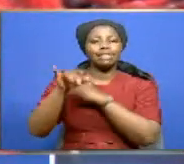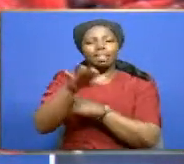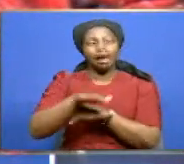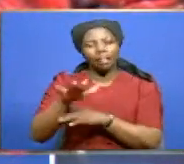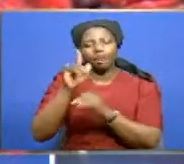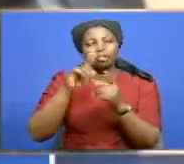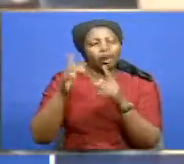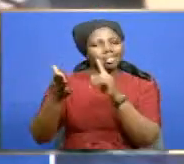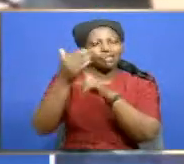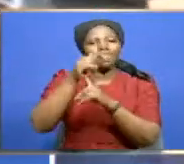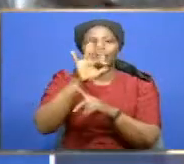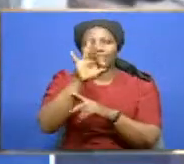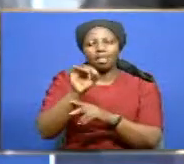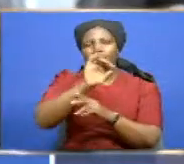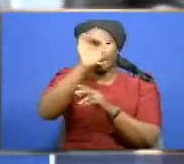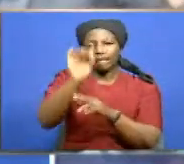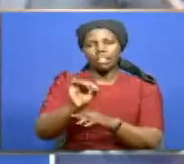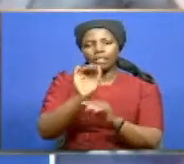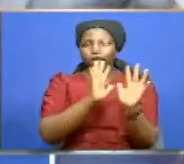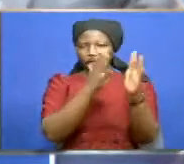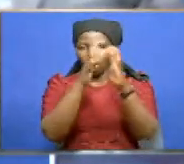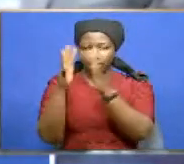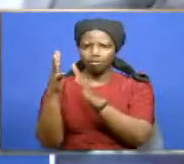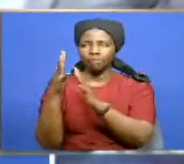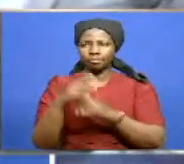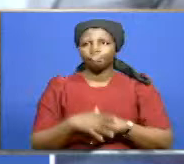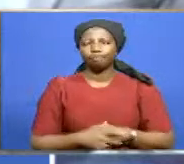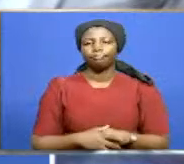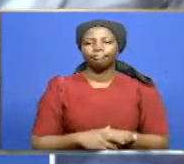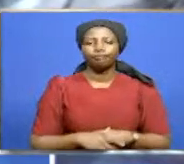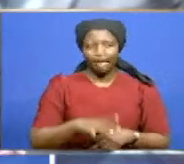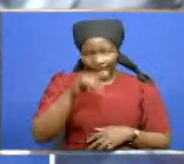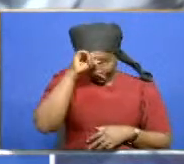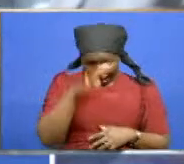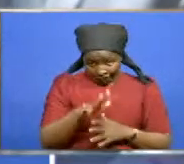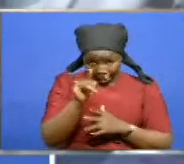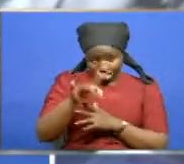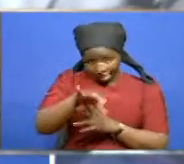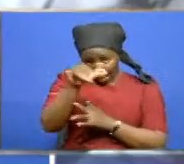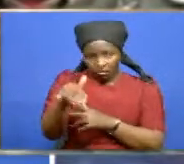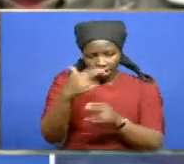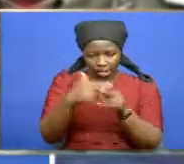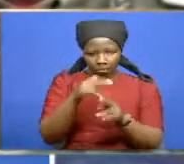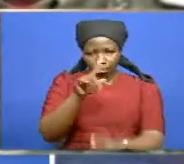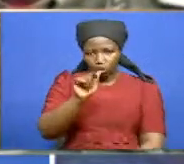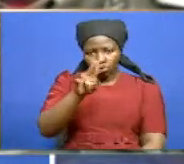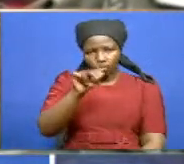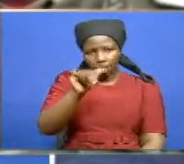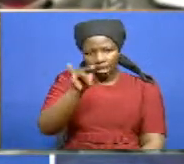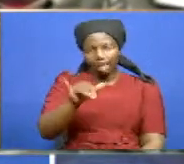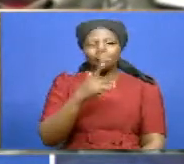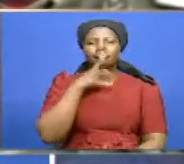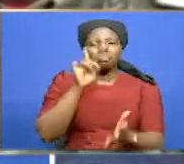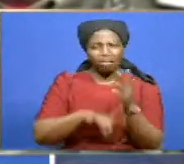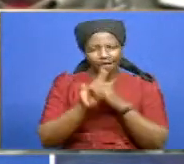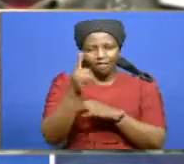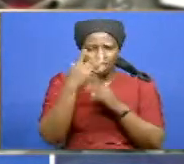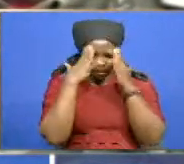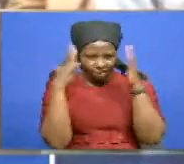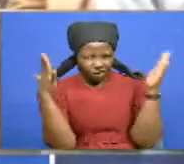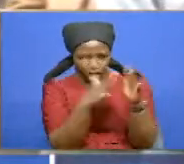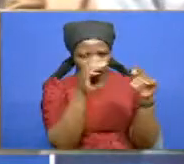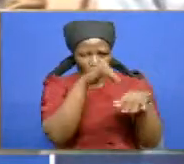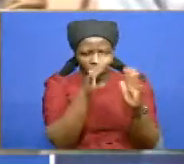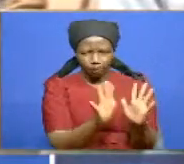kutimiza 30% ya eneo la misitu. Gavana wa kaunti hiyo Samuel Tunai amesema kwanza wataangazia kuboresha